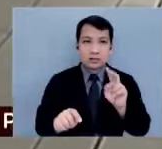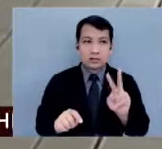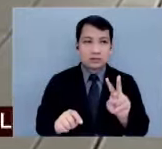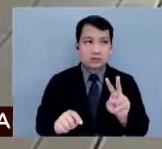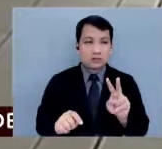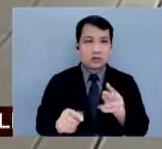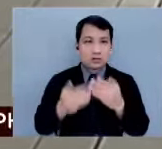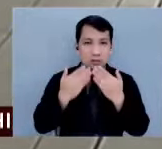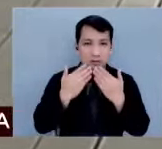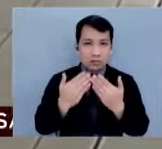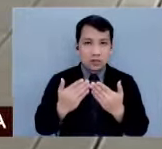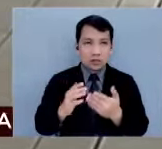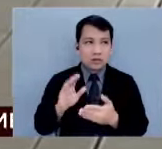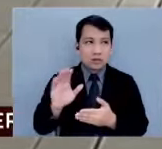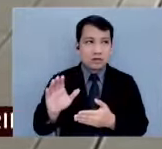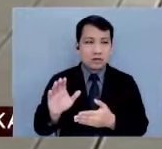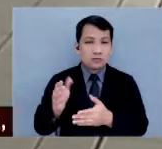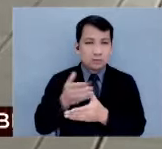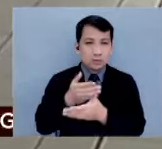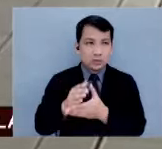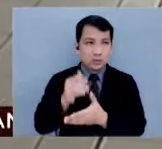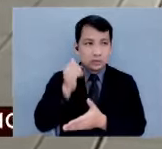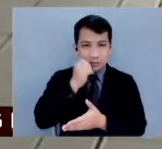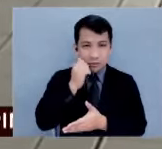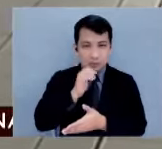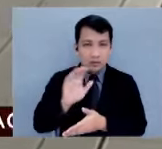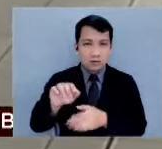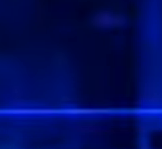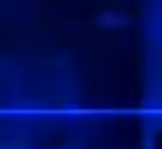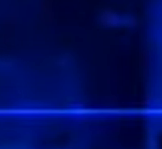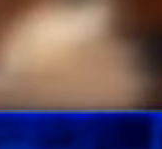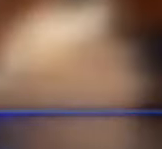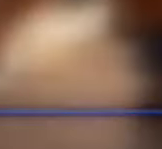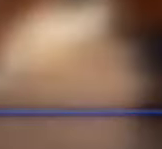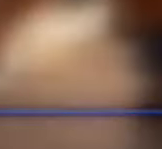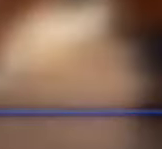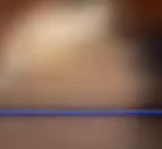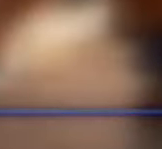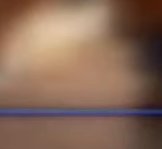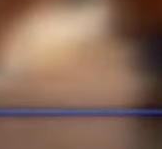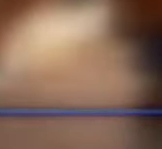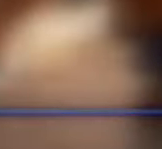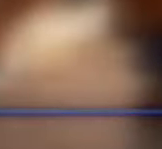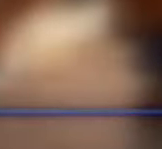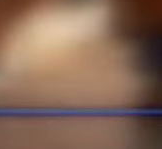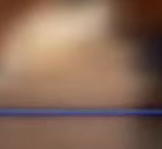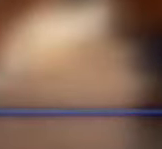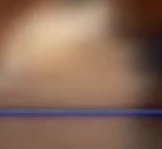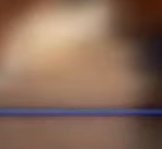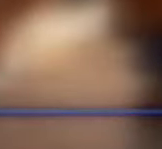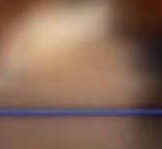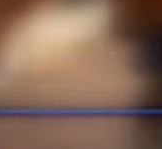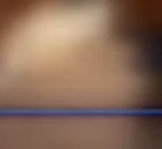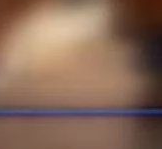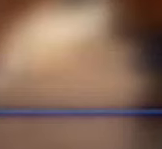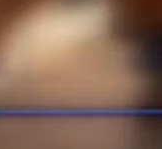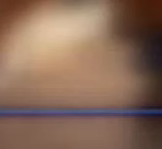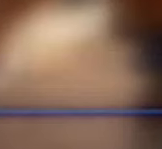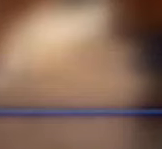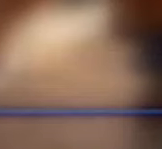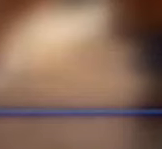nila ito sa ambag ng mga babae sa ating lipunan. Susunod, dalawang trabahador sa Kalinga patay